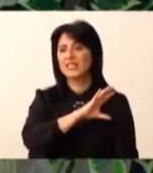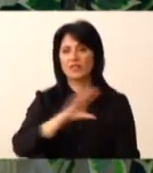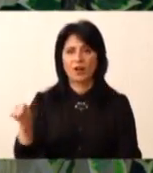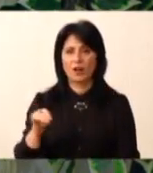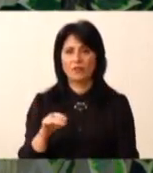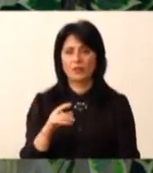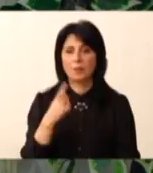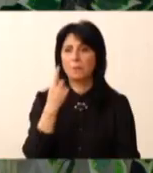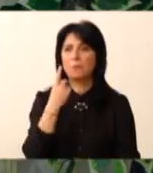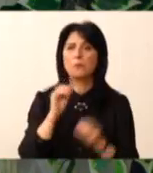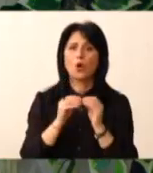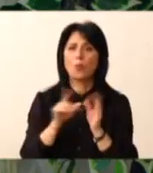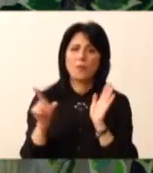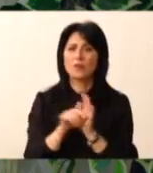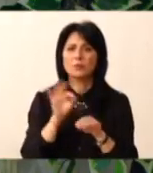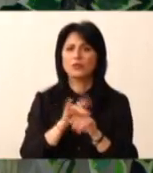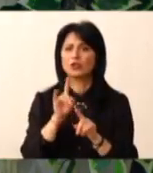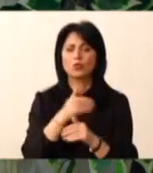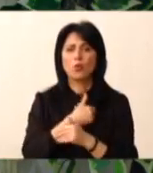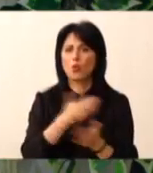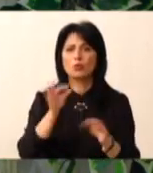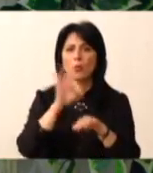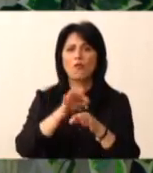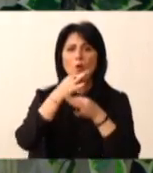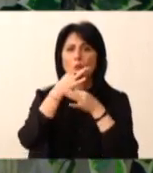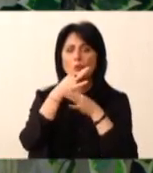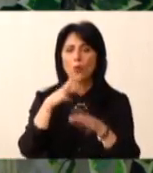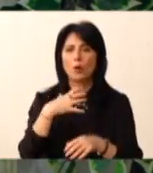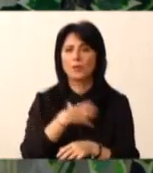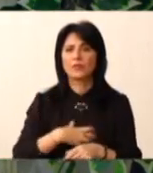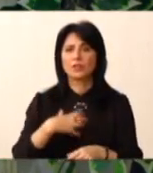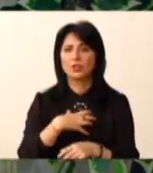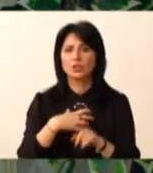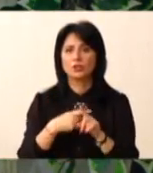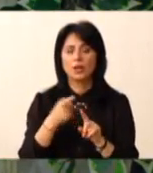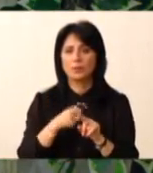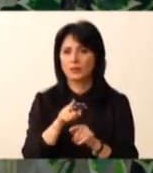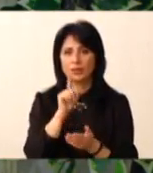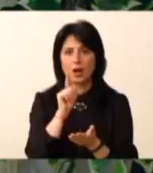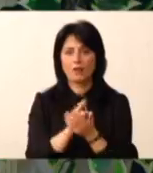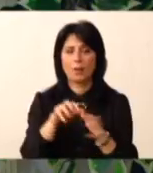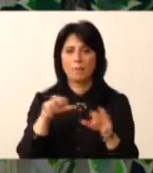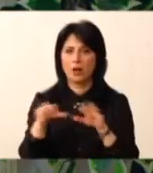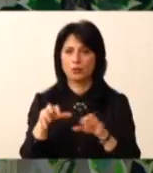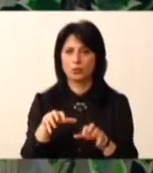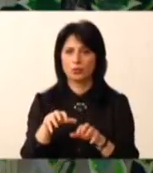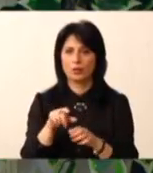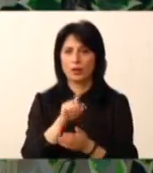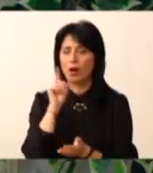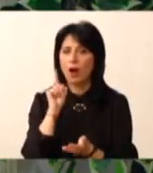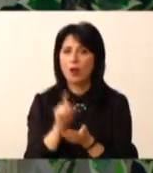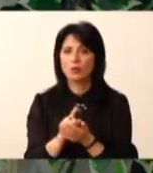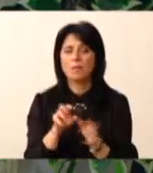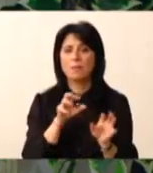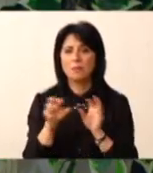ყველასათვის, არა მარტო ამ პრობლემის მქონე ადამიანებისათვის, არის განსაკუთრებით მნიშვნელოვანი და გამოიყენეთ ამისათვის მაწონი, განსაკუთრებით